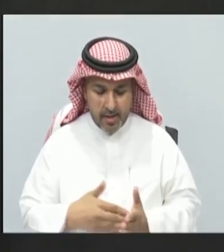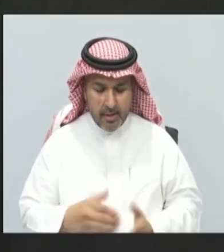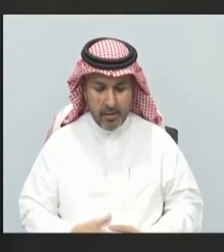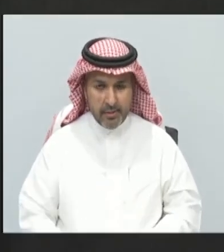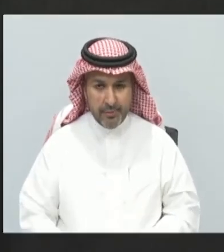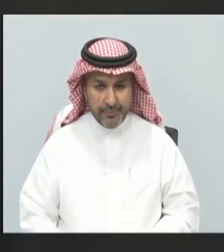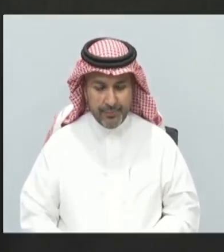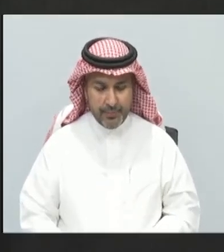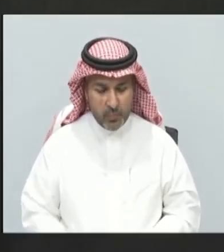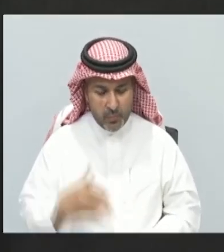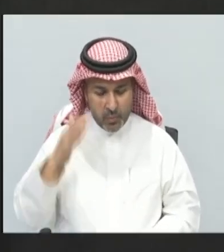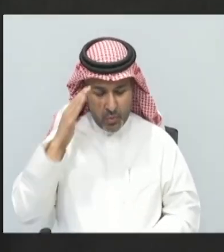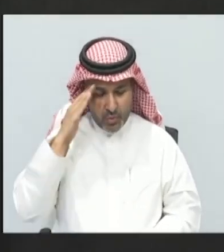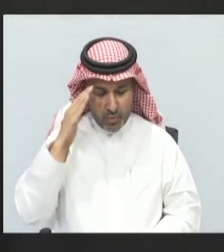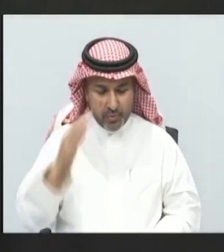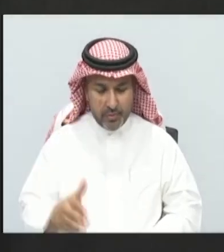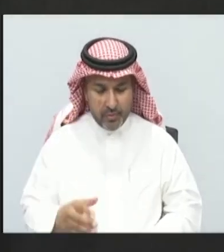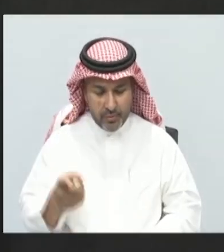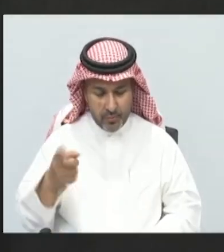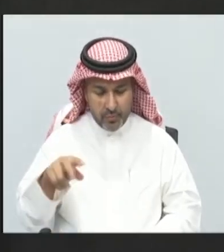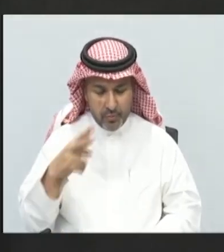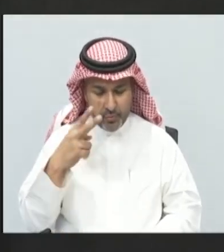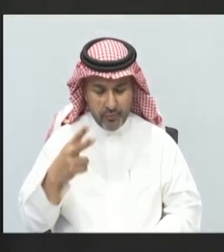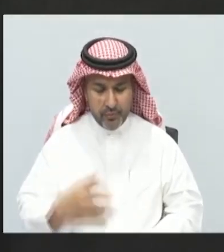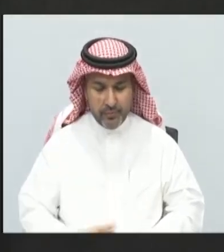ان وفقنا من الله ونختار من انفسنا والسلام عليكم ورحمه الله وبركاته